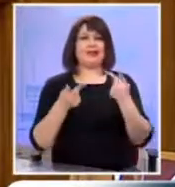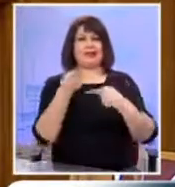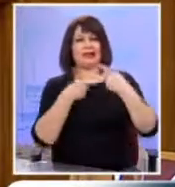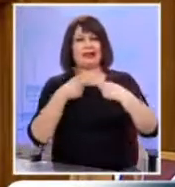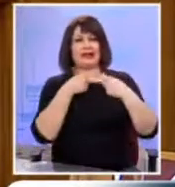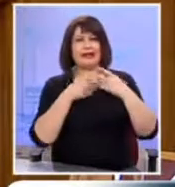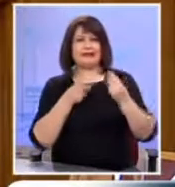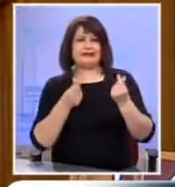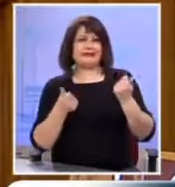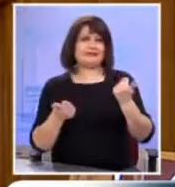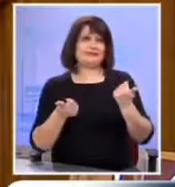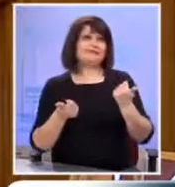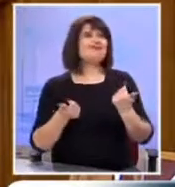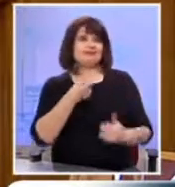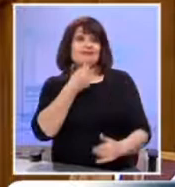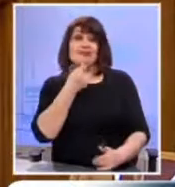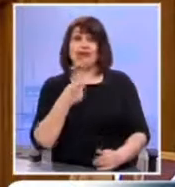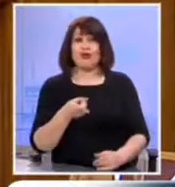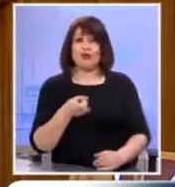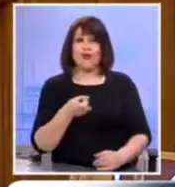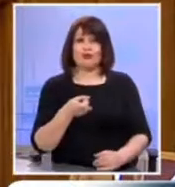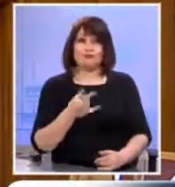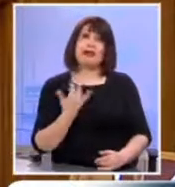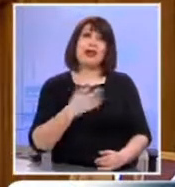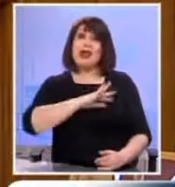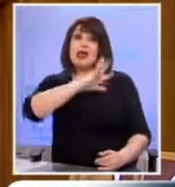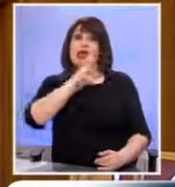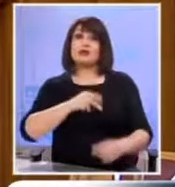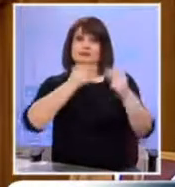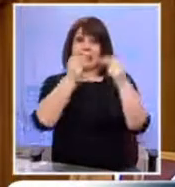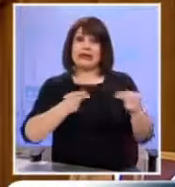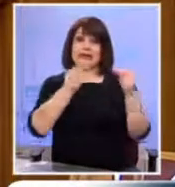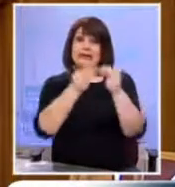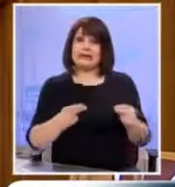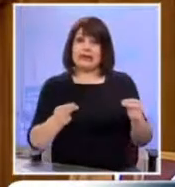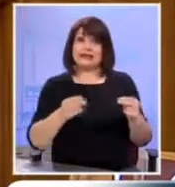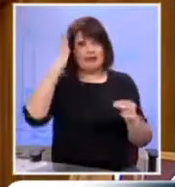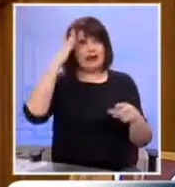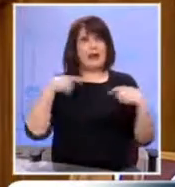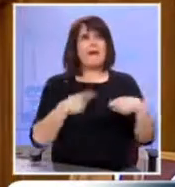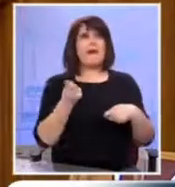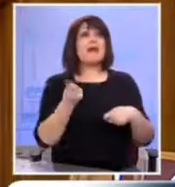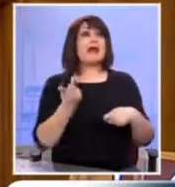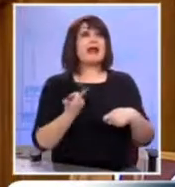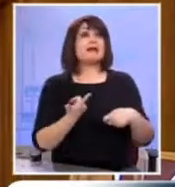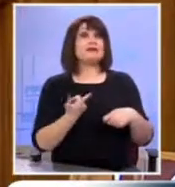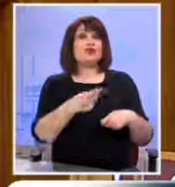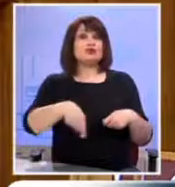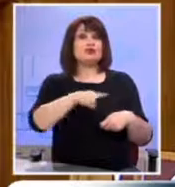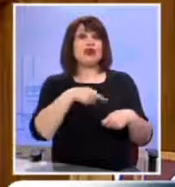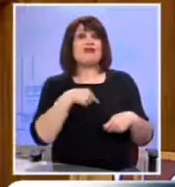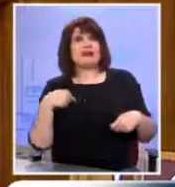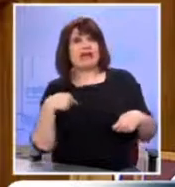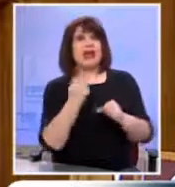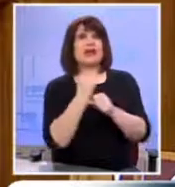του καπιταλισμού είναι εύκολο, κυρίες και κύριοι συνάδελφοι. Αλλά μέχρι να λύσουμε οριστικά την αντίθεση κεφαλαίου εργασίας,